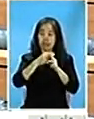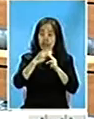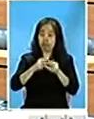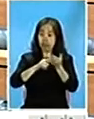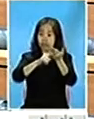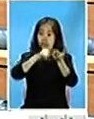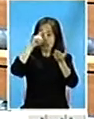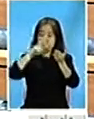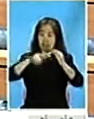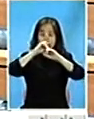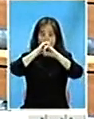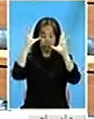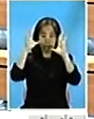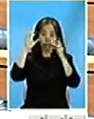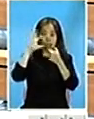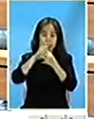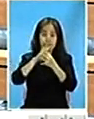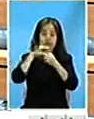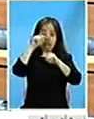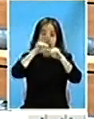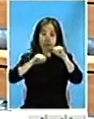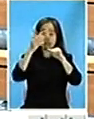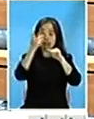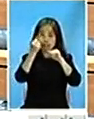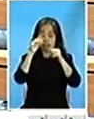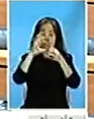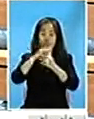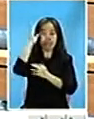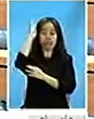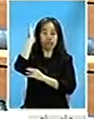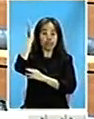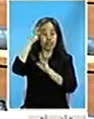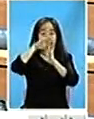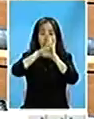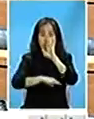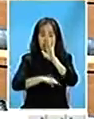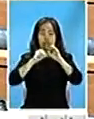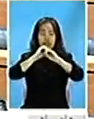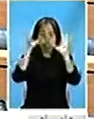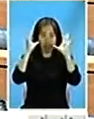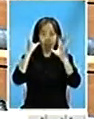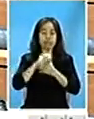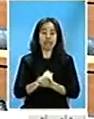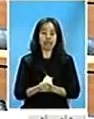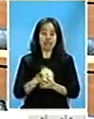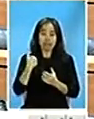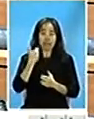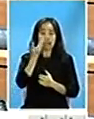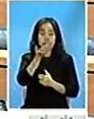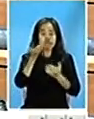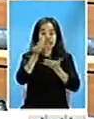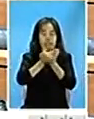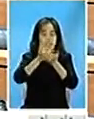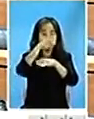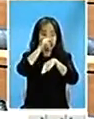เจนในประเด็นของร้อยละของการแปรยติมันก็จะมีความชัดเจนนะครับตรงนี้อยากจะขอหารือท่านประธาน